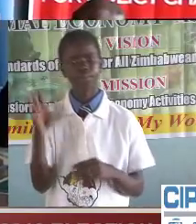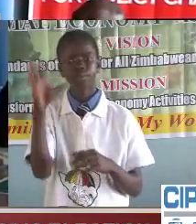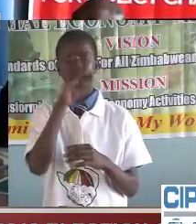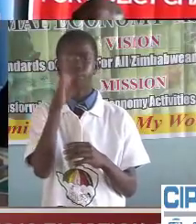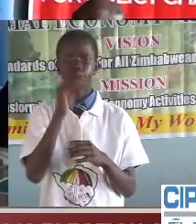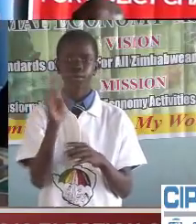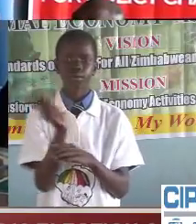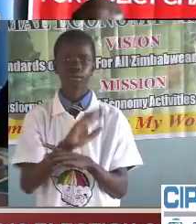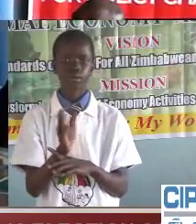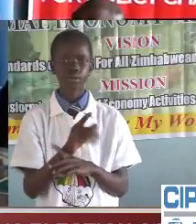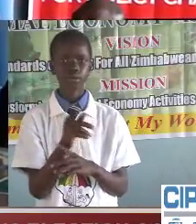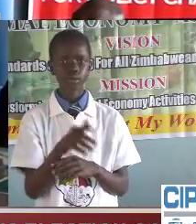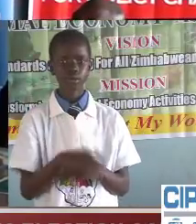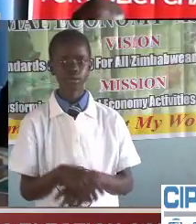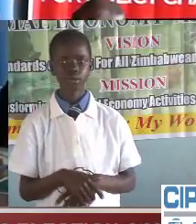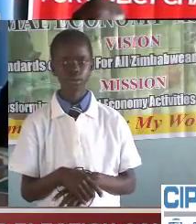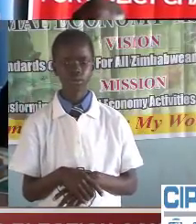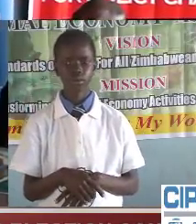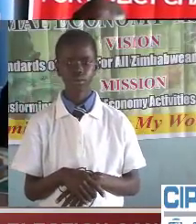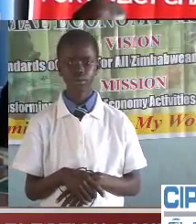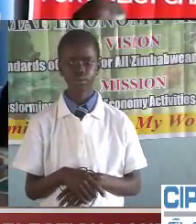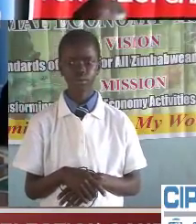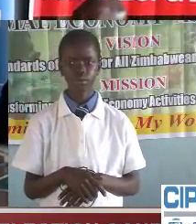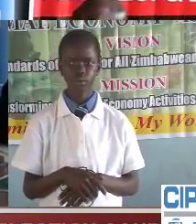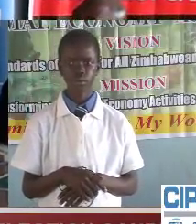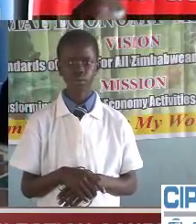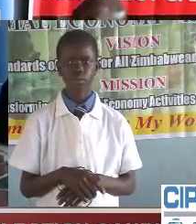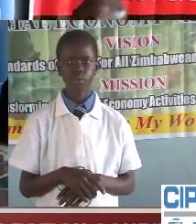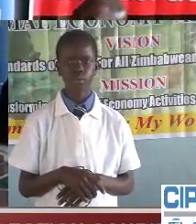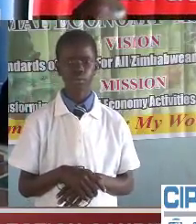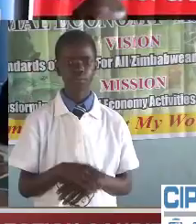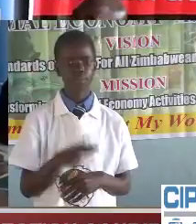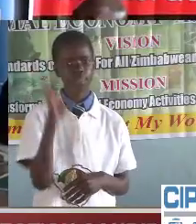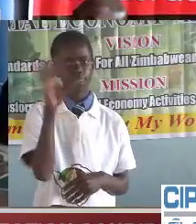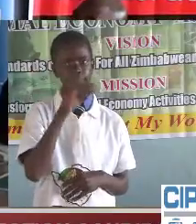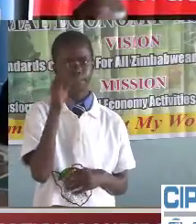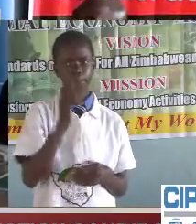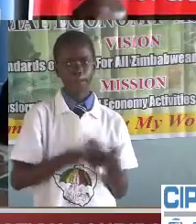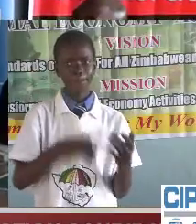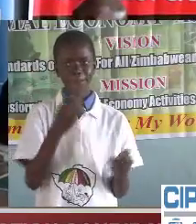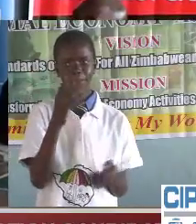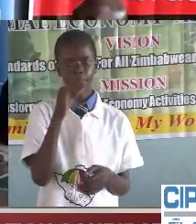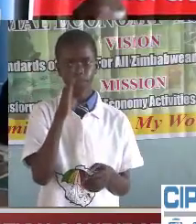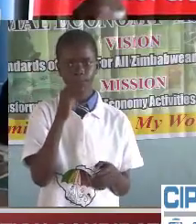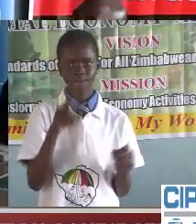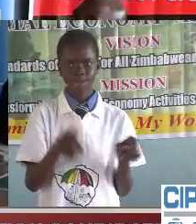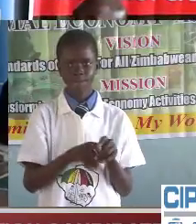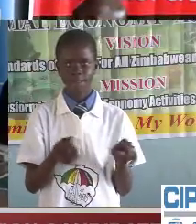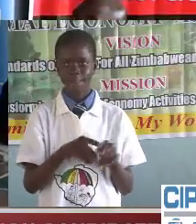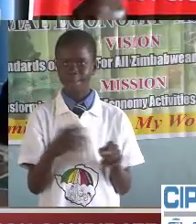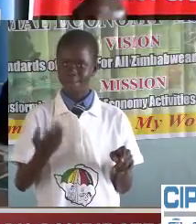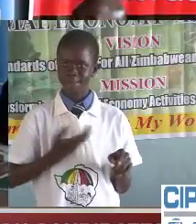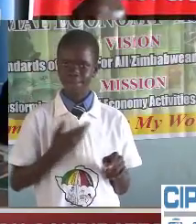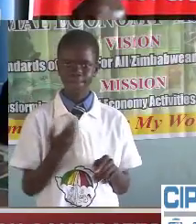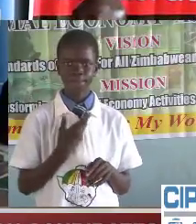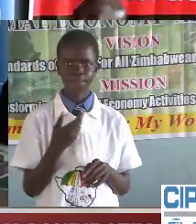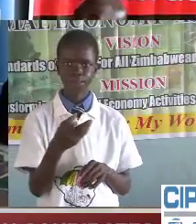vachitengesa pasina pundutso. Ndofunga ini sakanzera